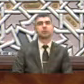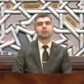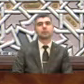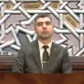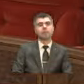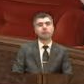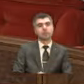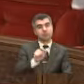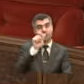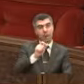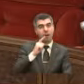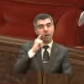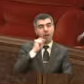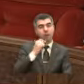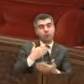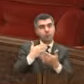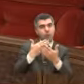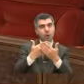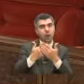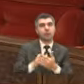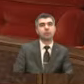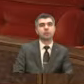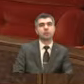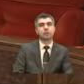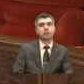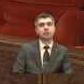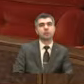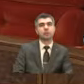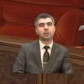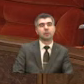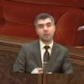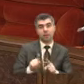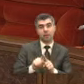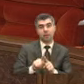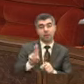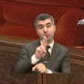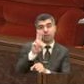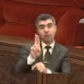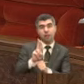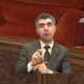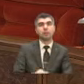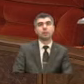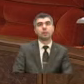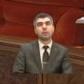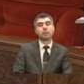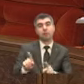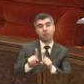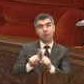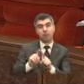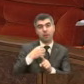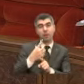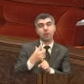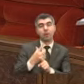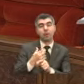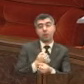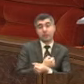السيد النائب، وكنشكر الفريق المحترم على اختيار هذا السؤال المرتبط